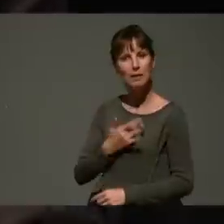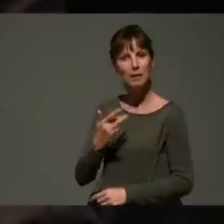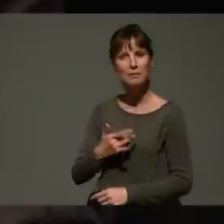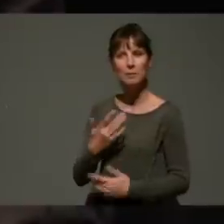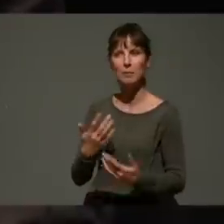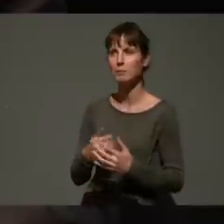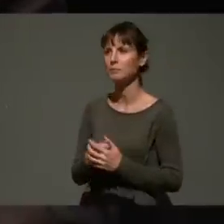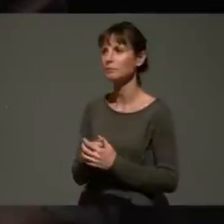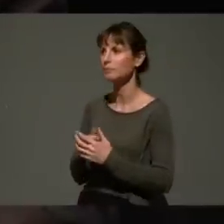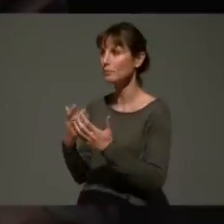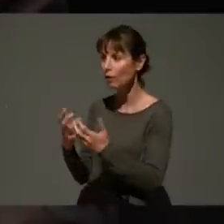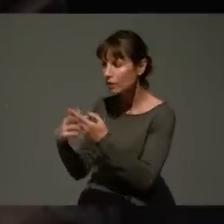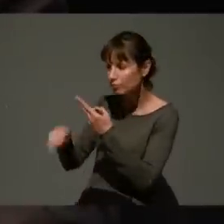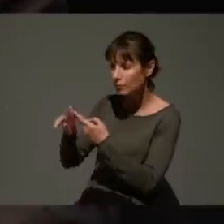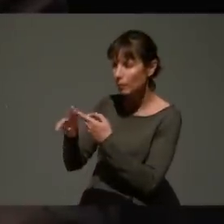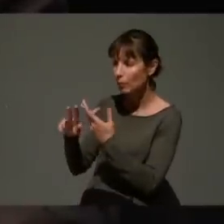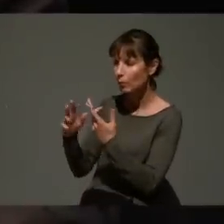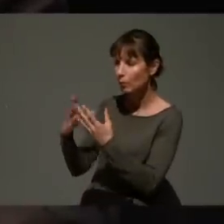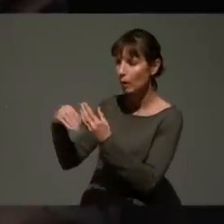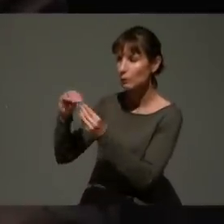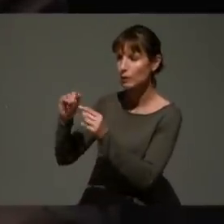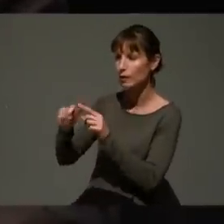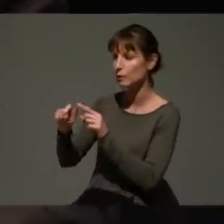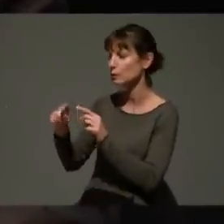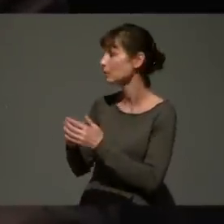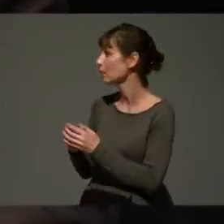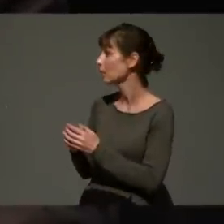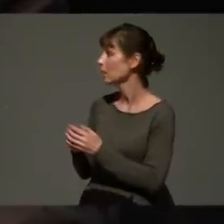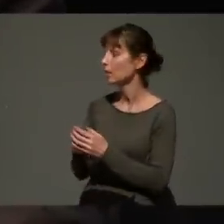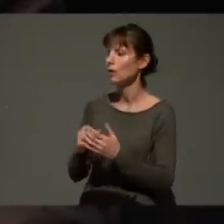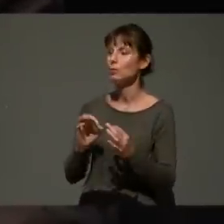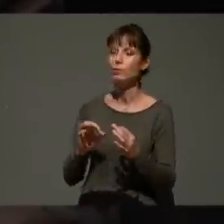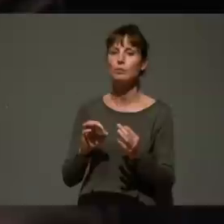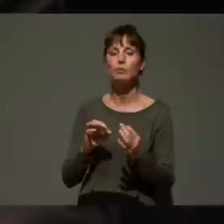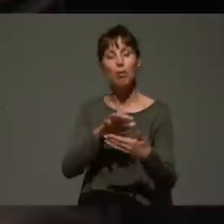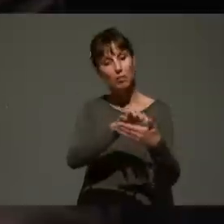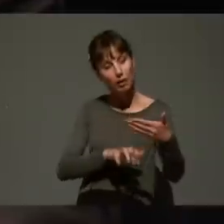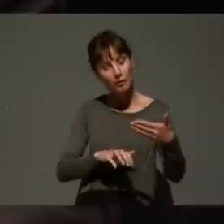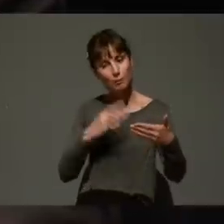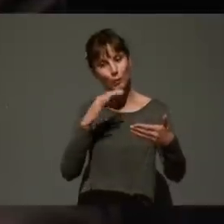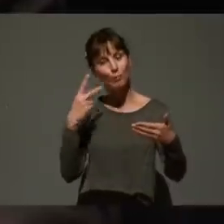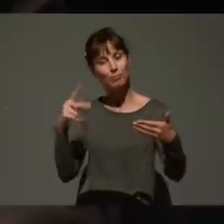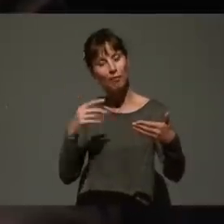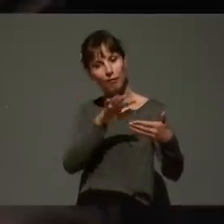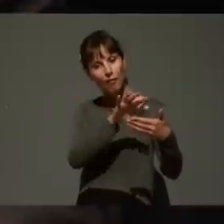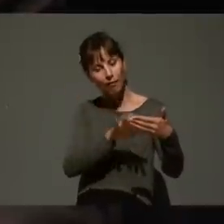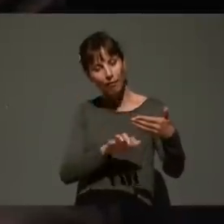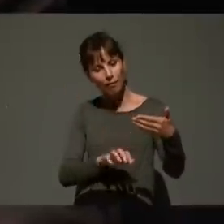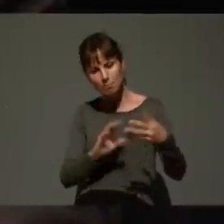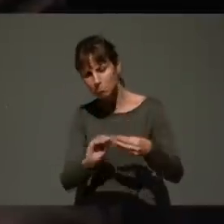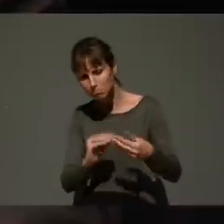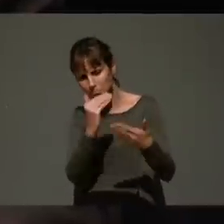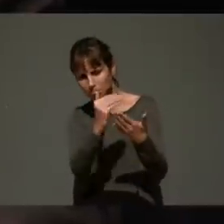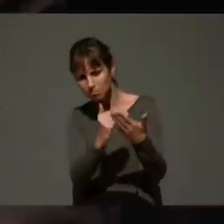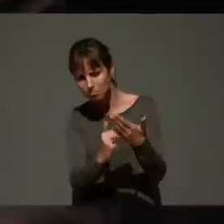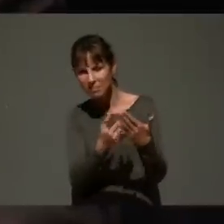Bien, je pense que d'ailleurs il pose des questions, et il en pose plusieurs parce qu'il y a plusieurs types de réponses. C'est qu'est-ce qui fait que vous